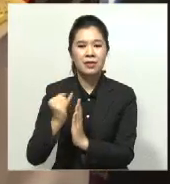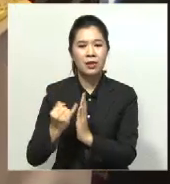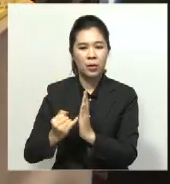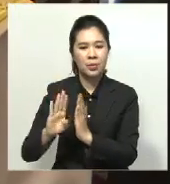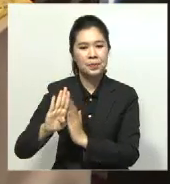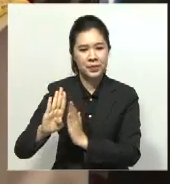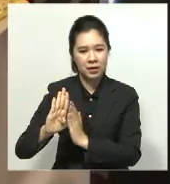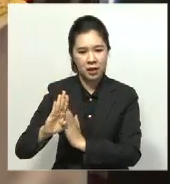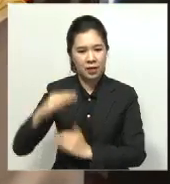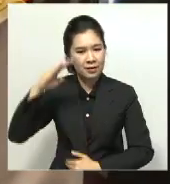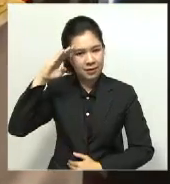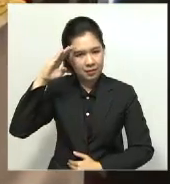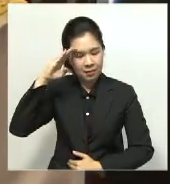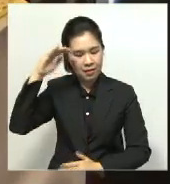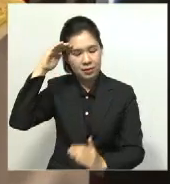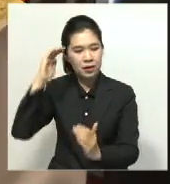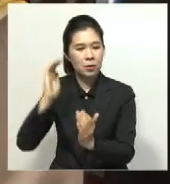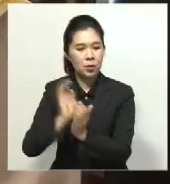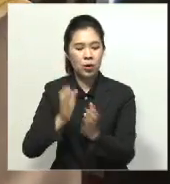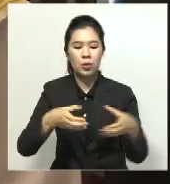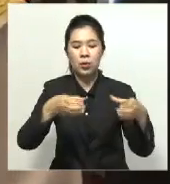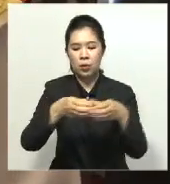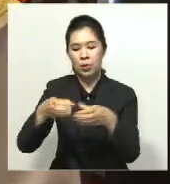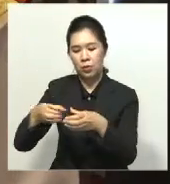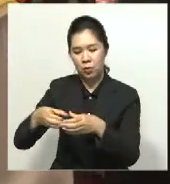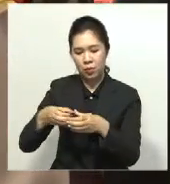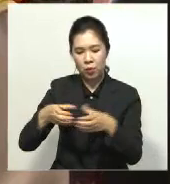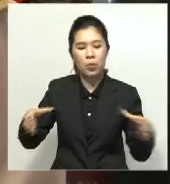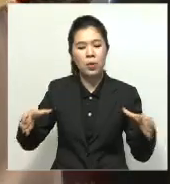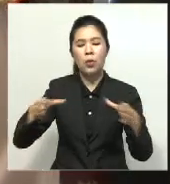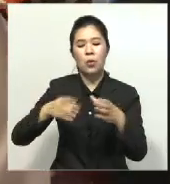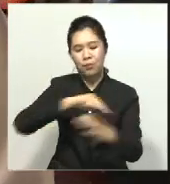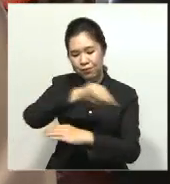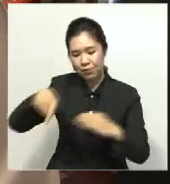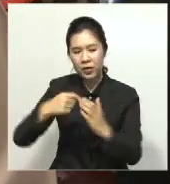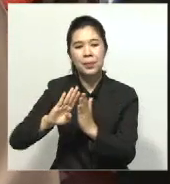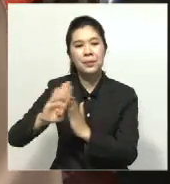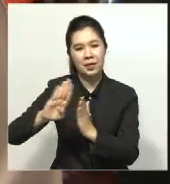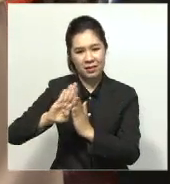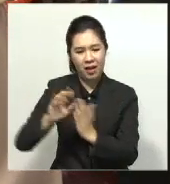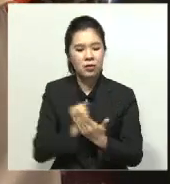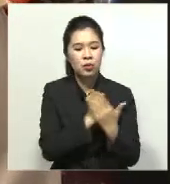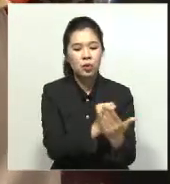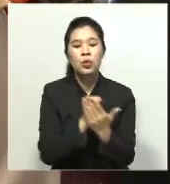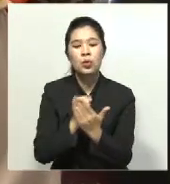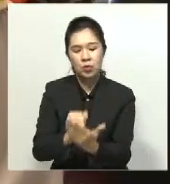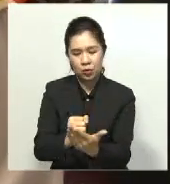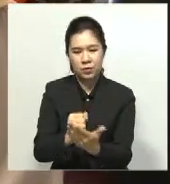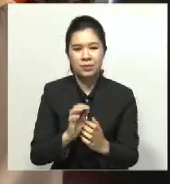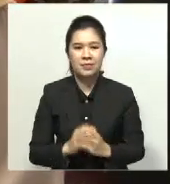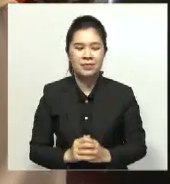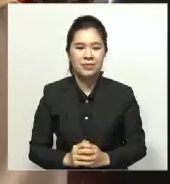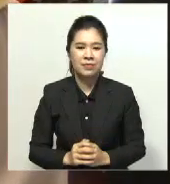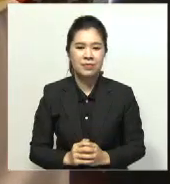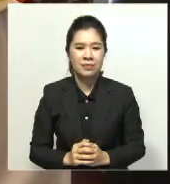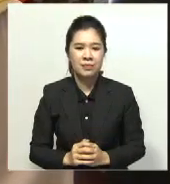จะมีทหารตำรวจนะฮะอีกหลายหน่วยงานเลยครับที่เรียกว่าทีมบึงกาฬคือทุกส่วนราชการมาช่วยกันเป็นการบูรณาการร่วมกันนะครับ